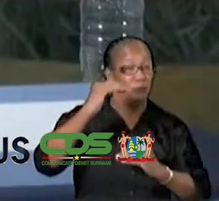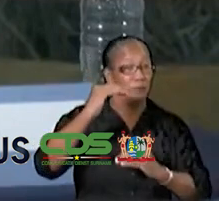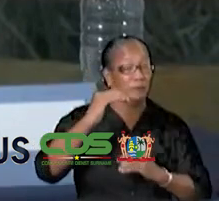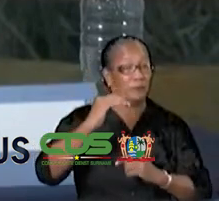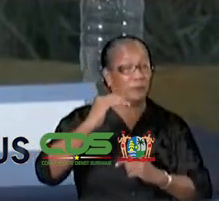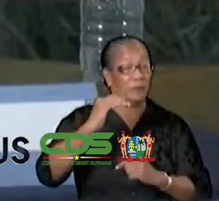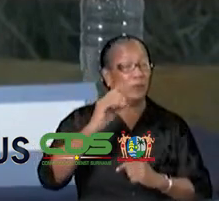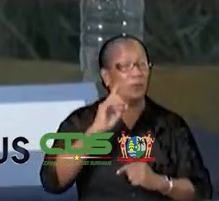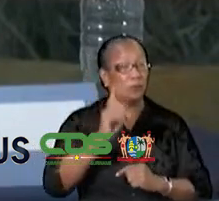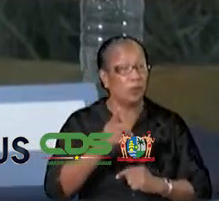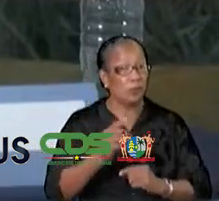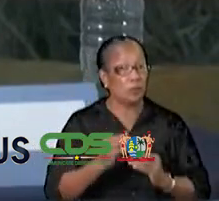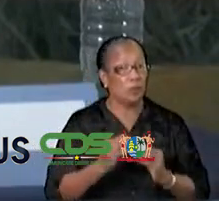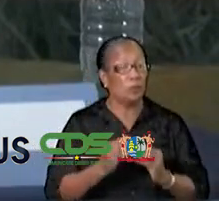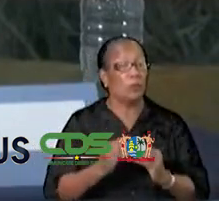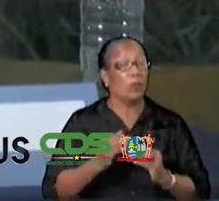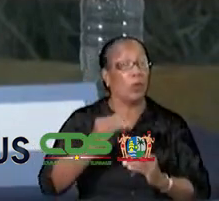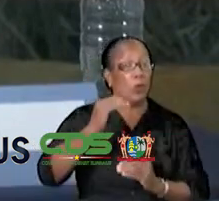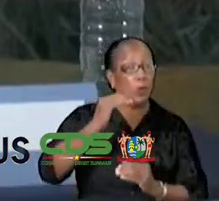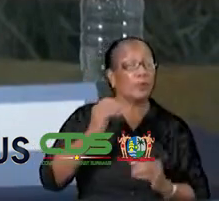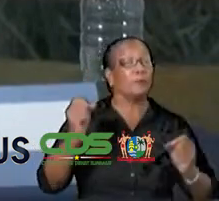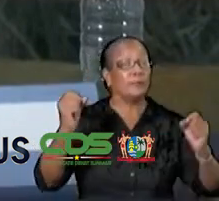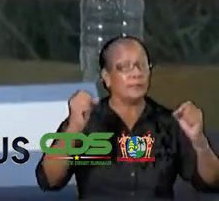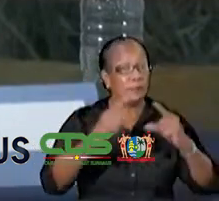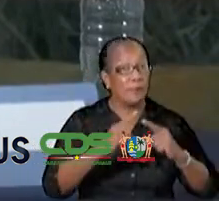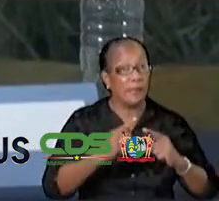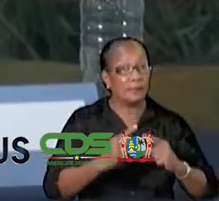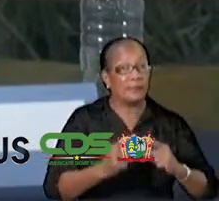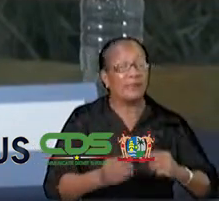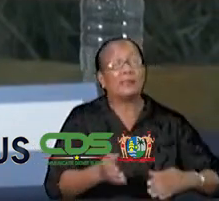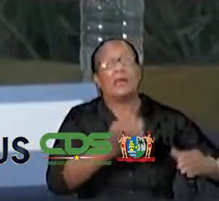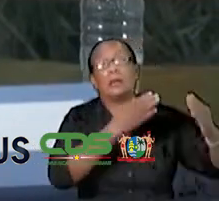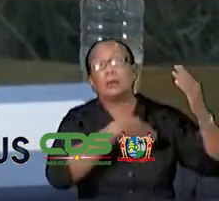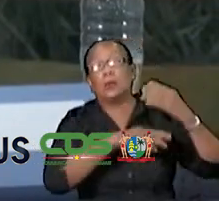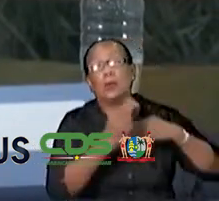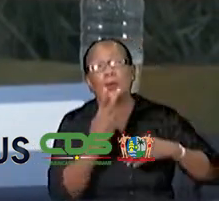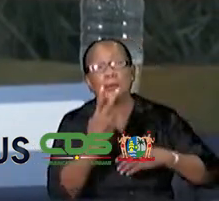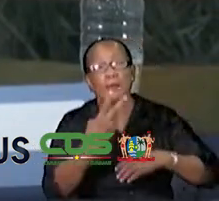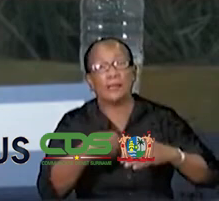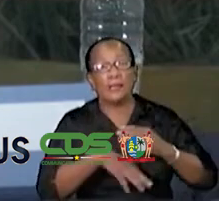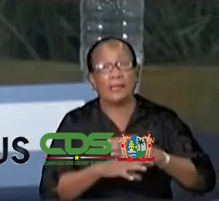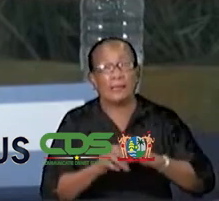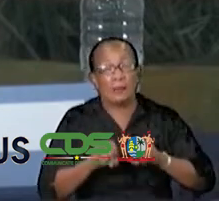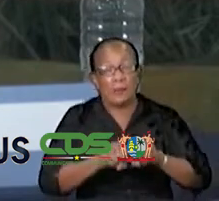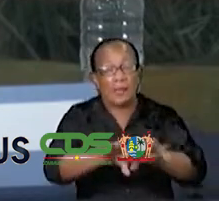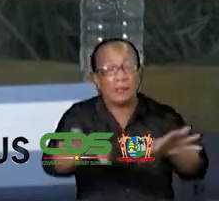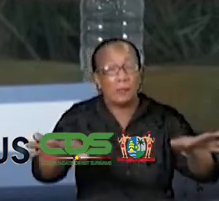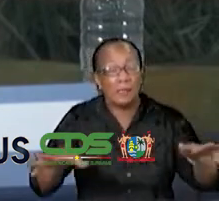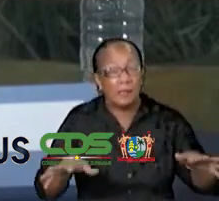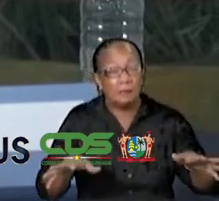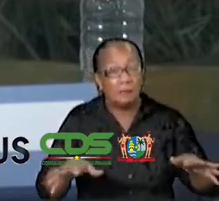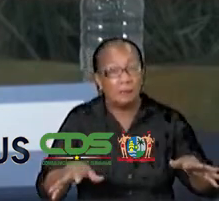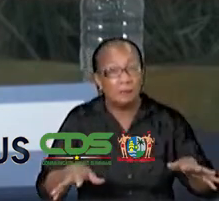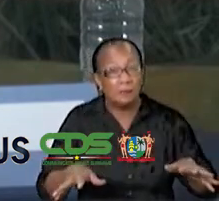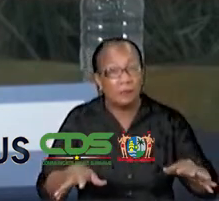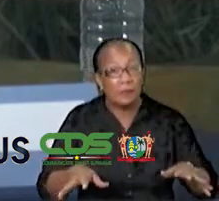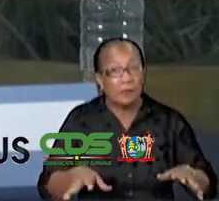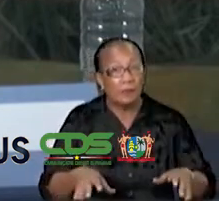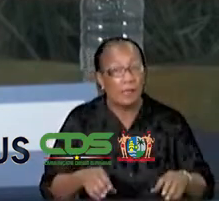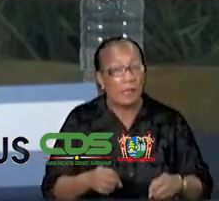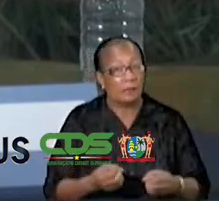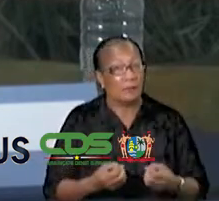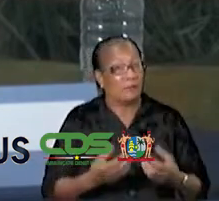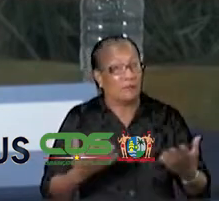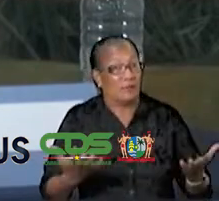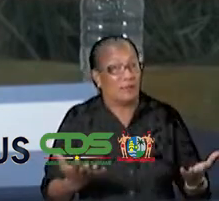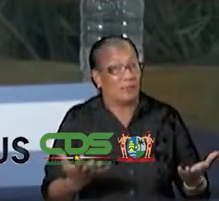Dus hoger aantallen besmettingen dan ooit gezien zijn in de pandemie. En de verrassing, is